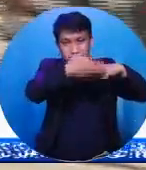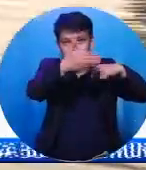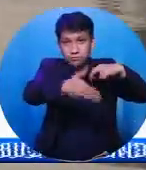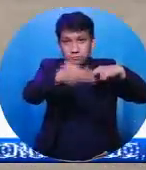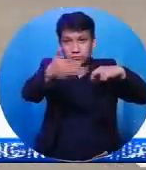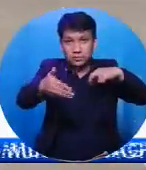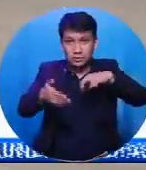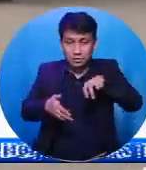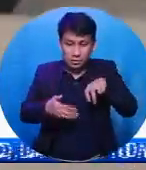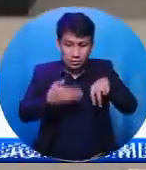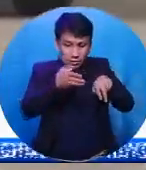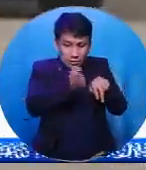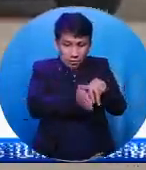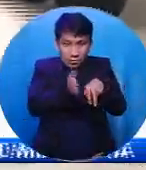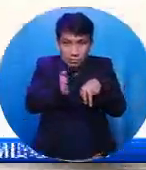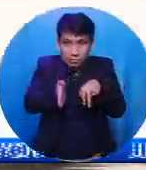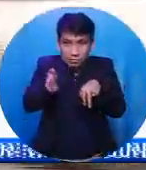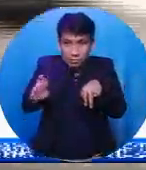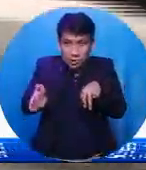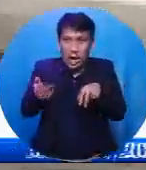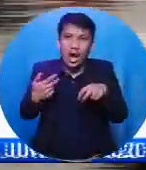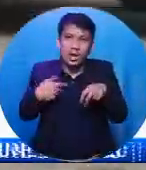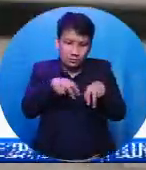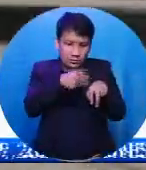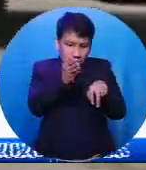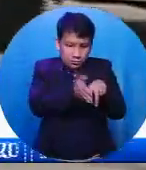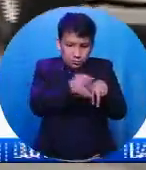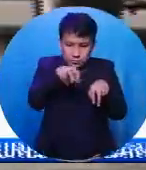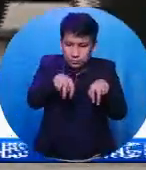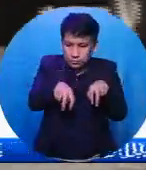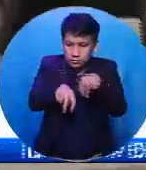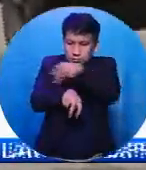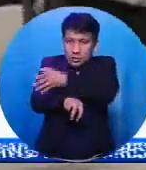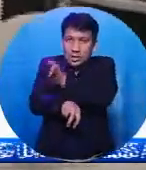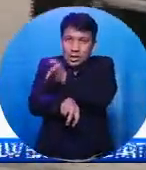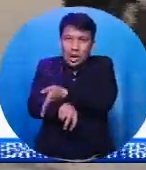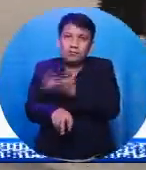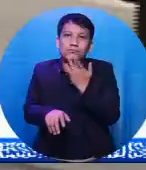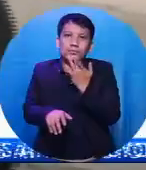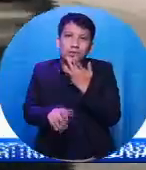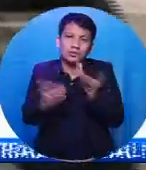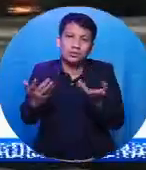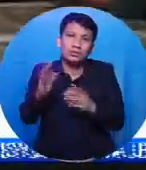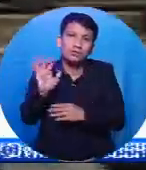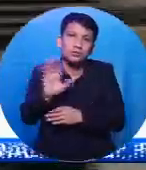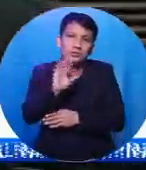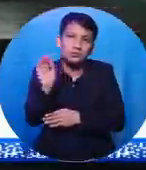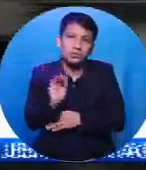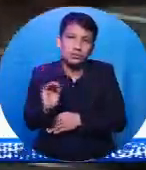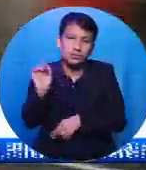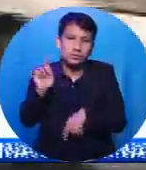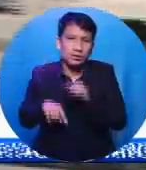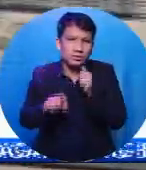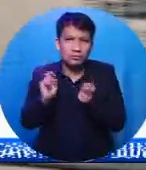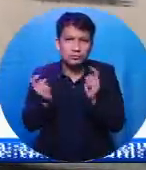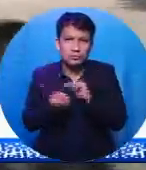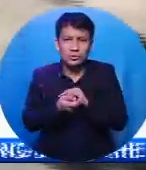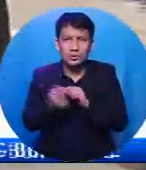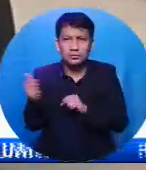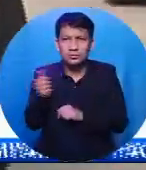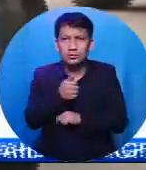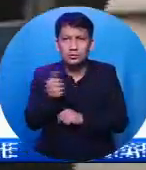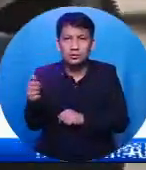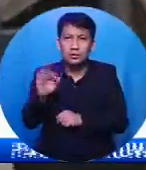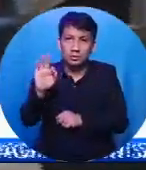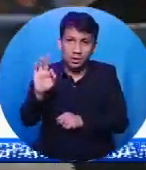yan sa plastic sa kanilang harapan. 50% lamang yung capacity ng jeep sa ngayon. Di naman nagbago yung pamasahay na